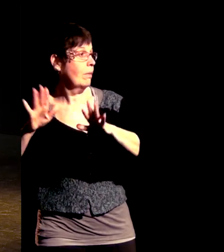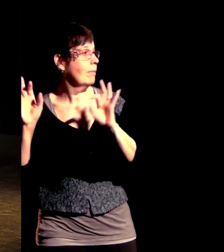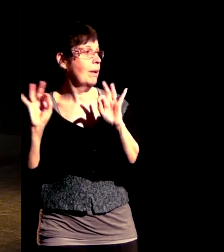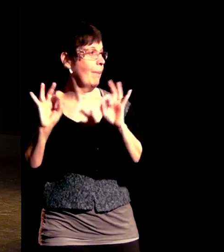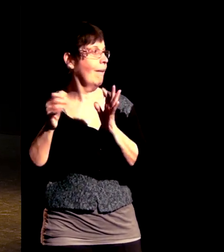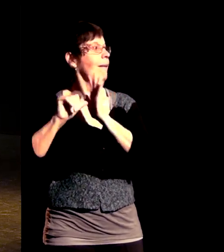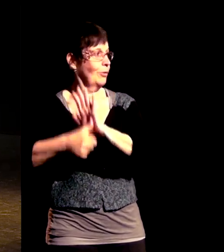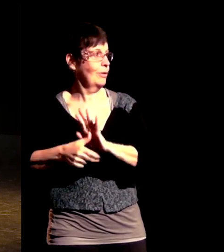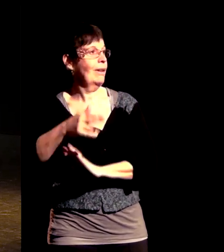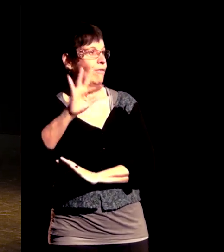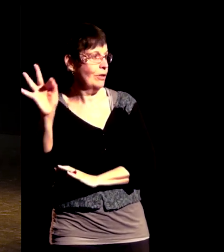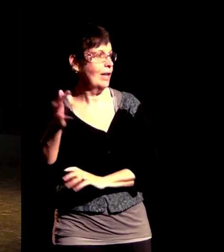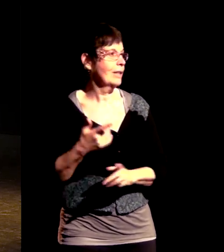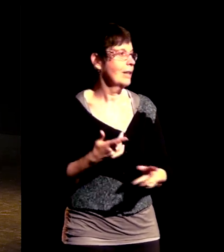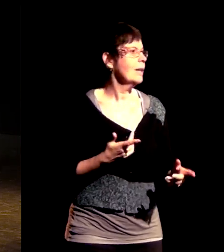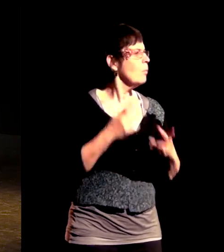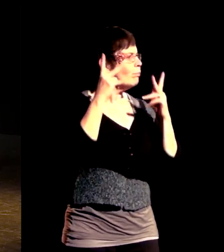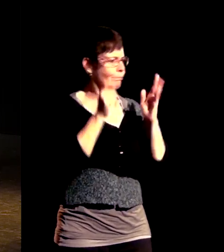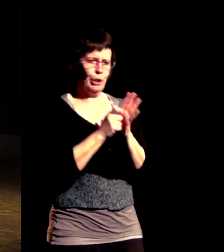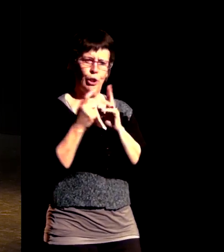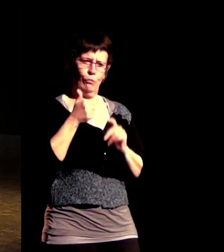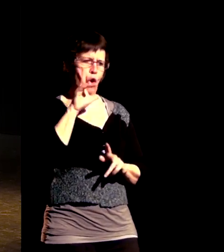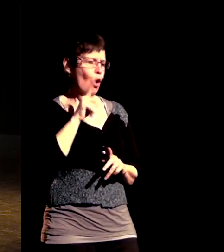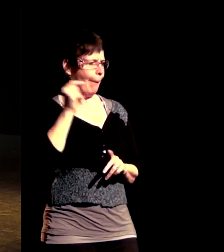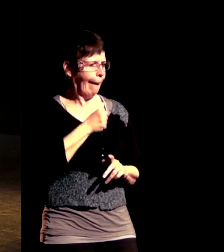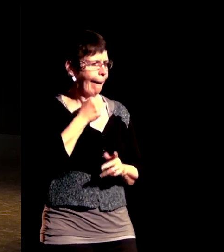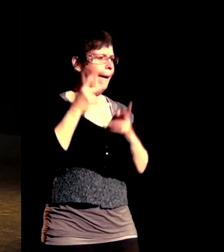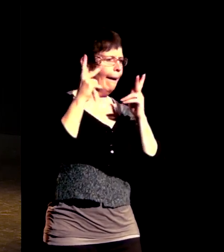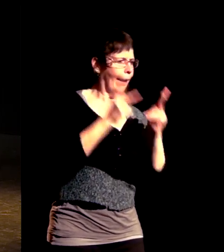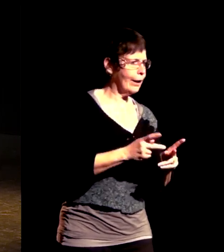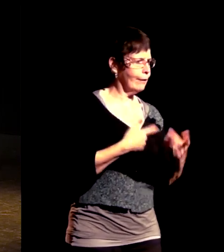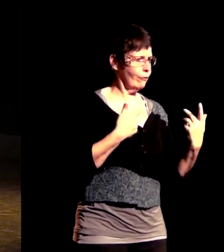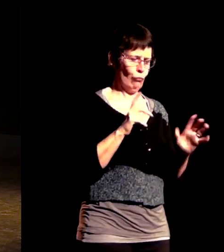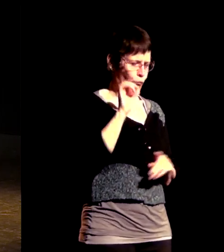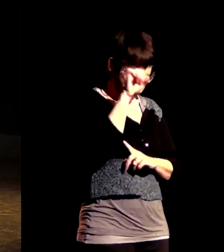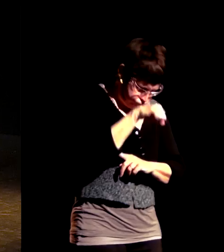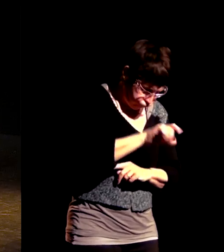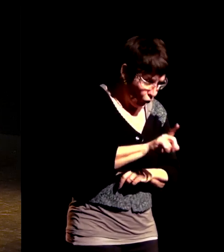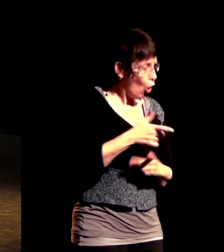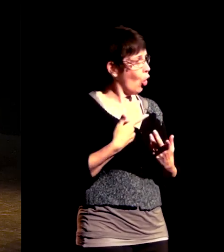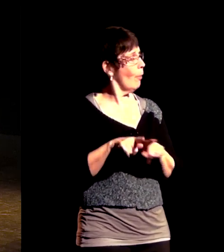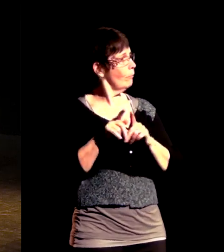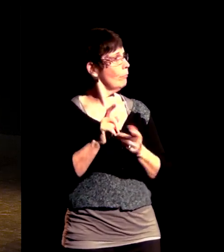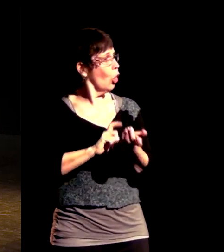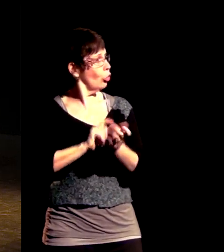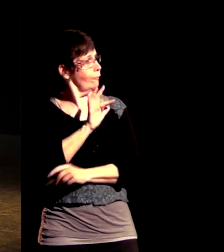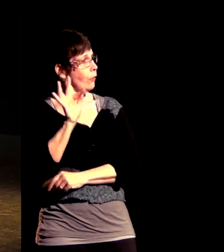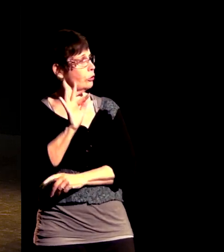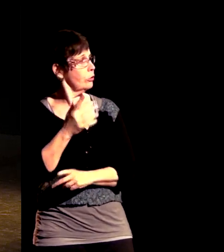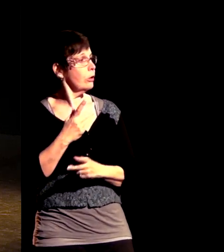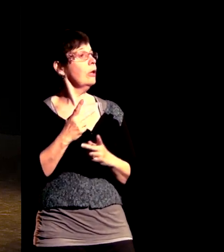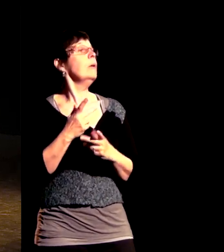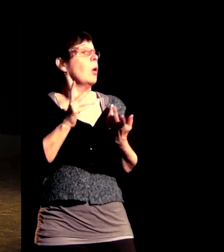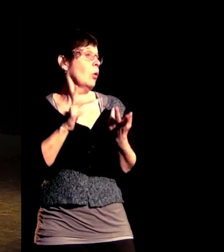immigration qui baisse la tête, qui ramasse les poubelles, tout ça. C'était une immigration d'un Français qui venait en France, qui changeait de culture, mais qui venait